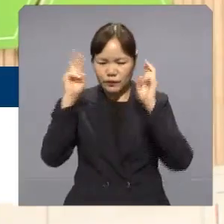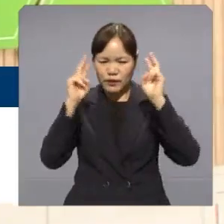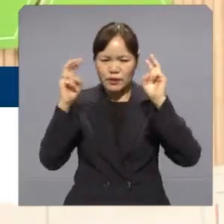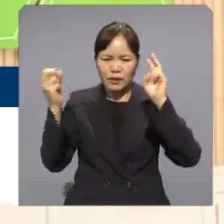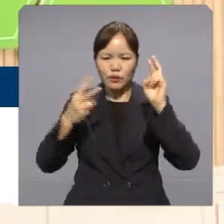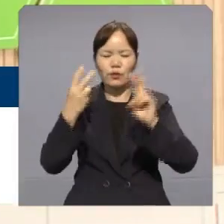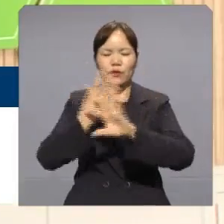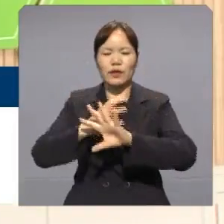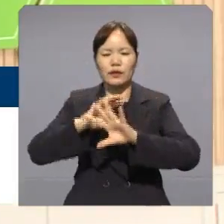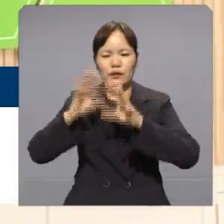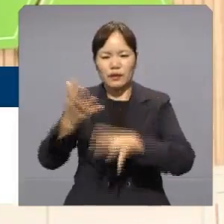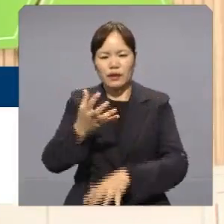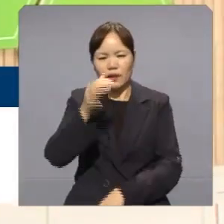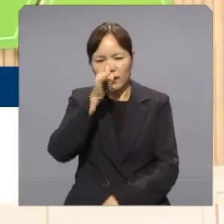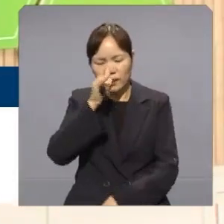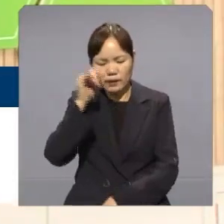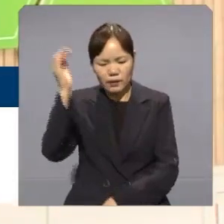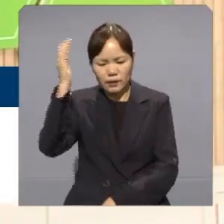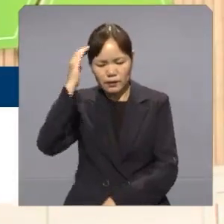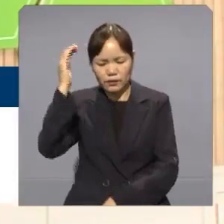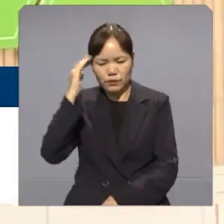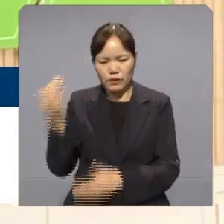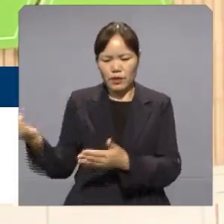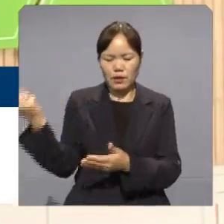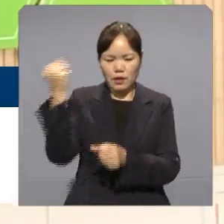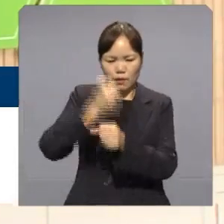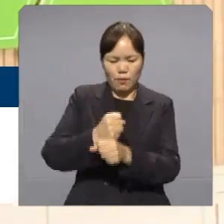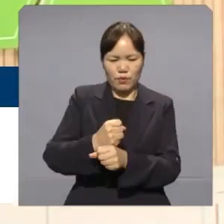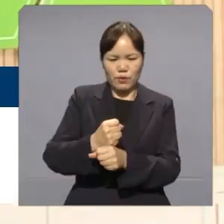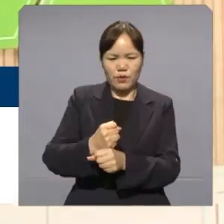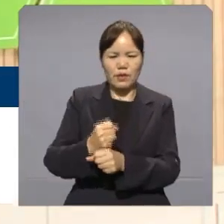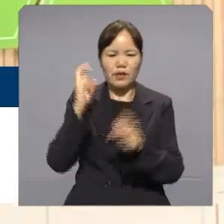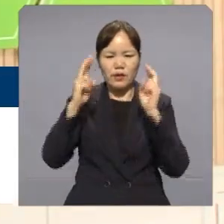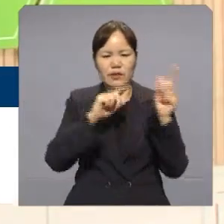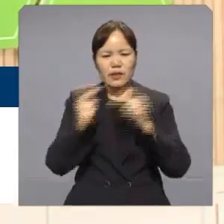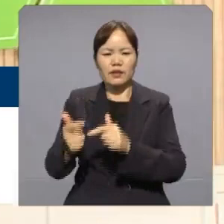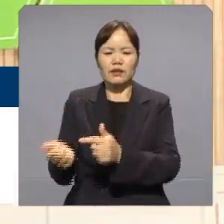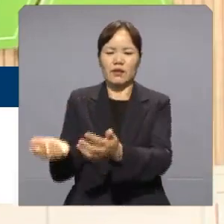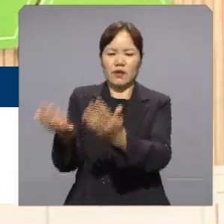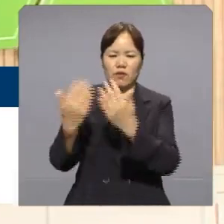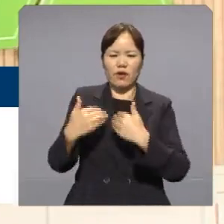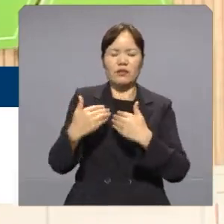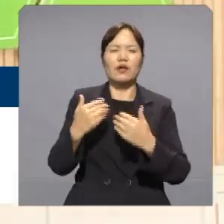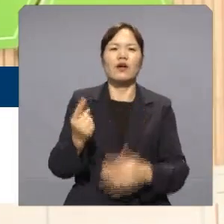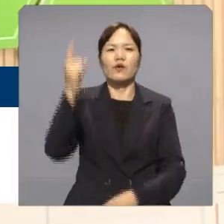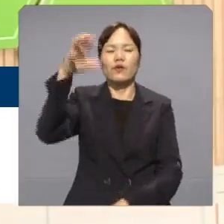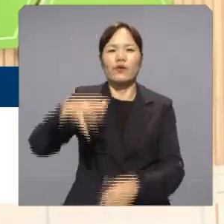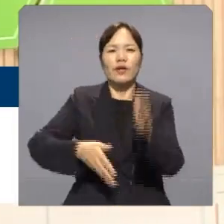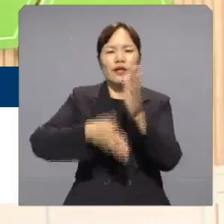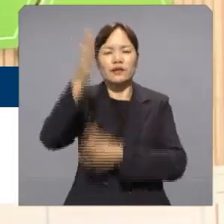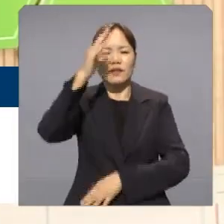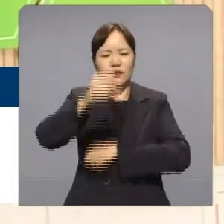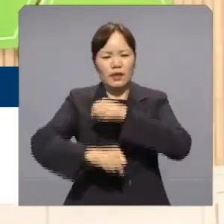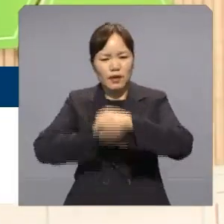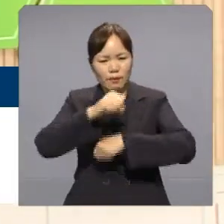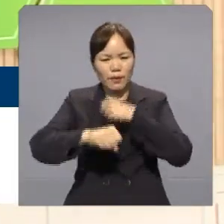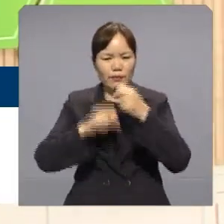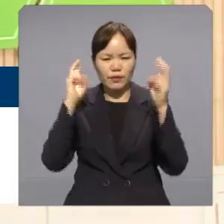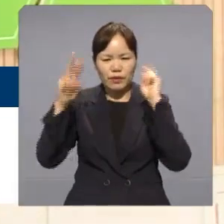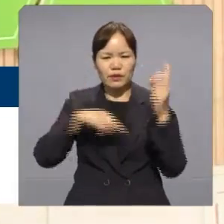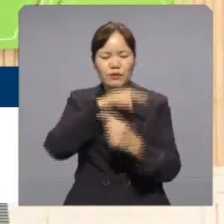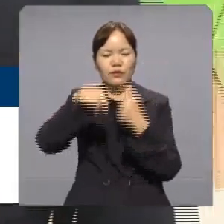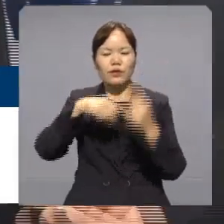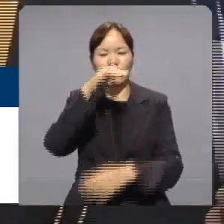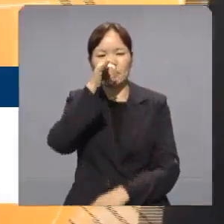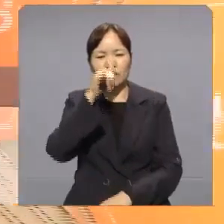아니라 외국에가 있는 국내 복귀 기업까지 다 들어와서 고양시에서 마음껏 기업을